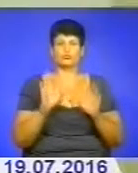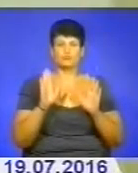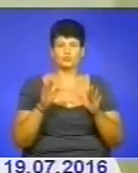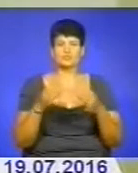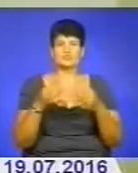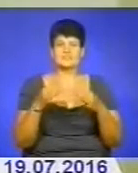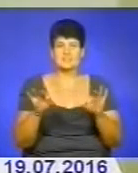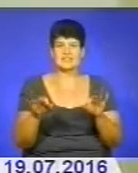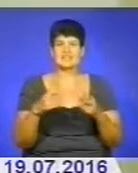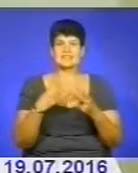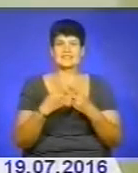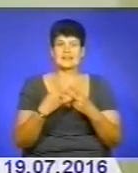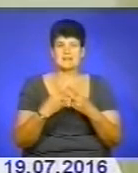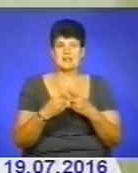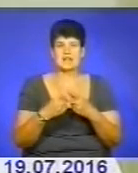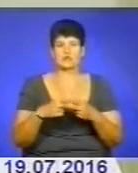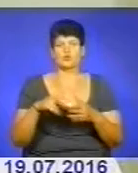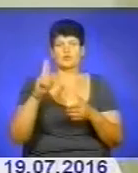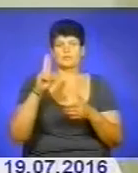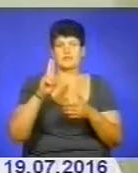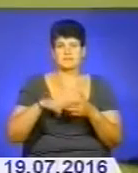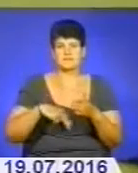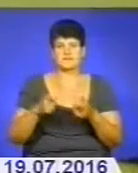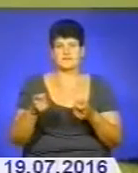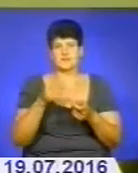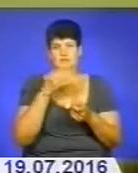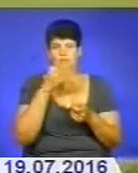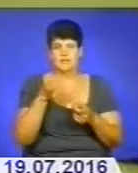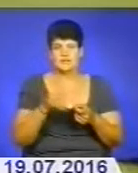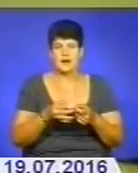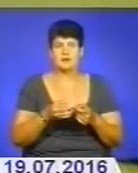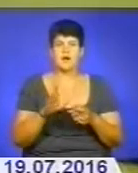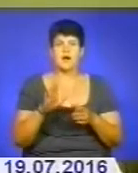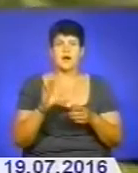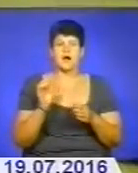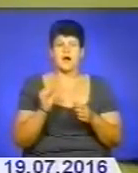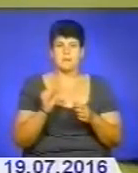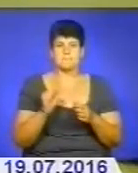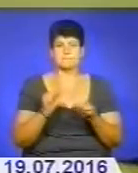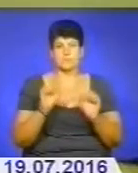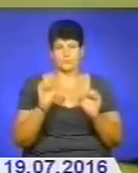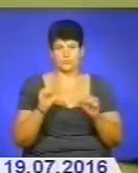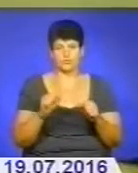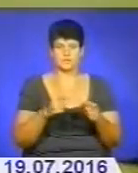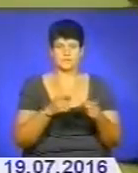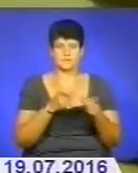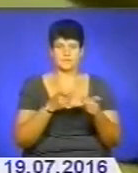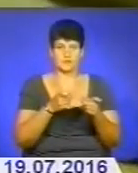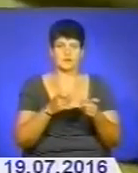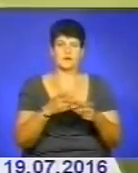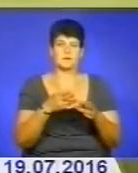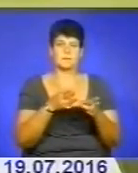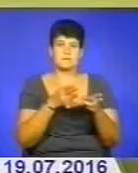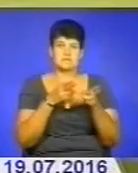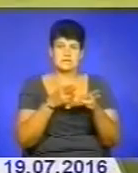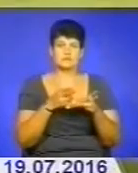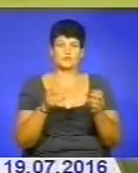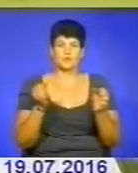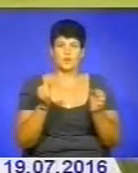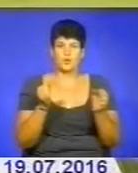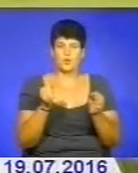звільнені від кримінальної та адміністративної відповідальності. А придатну до подальшого використання мисливську, вогнепальну та холодну